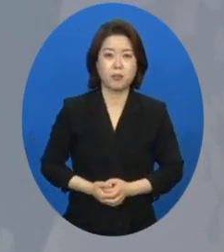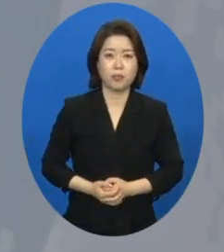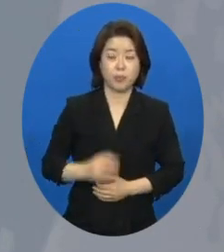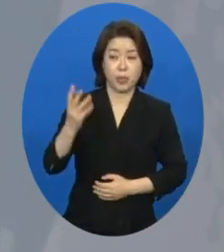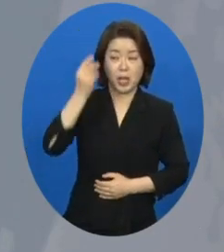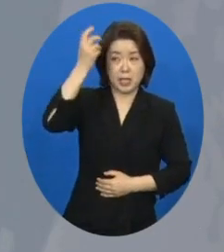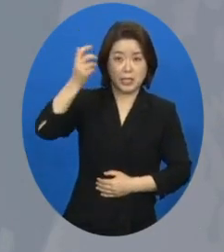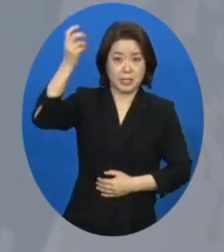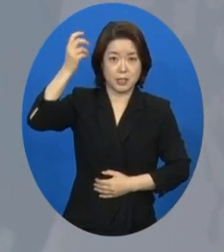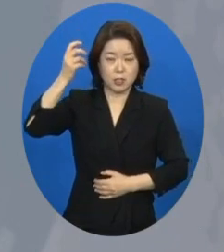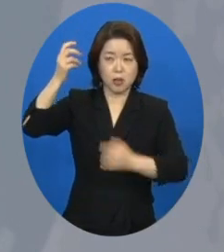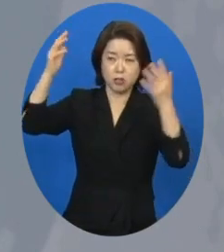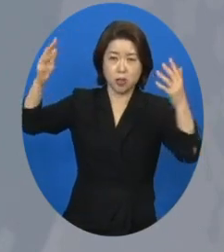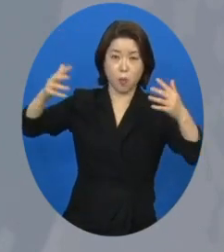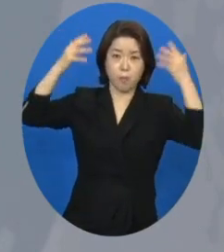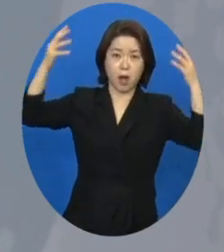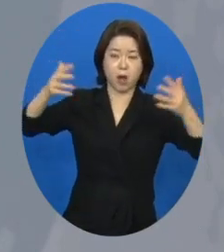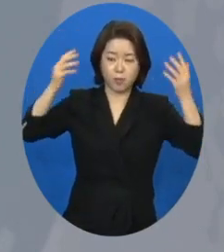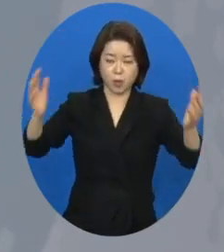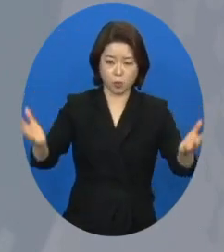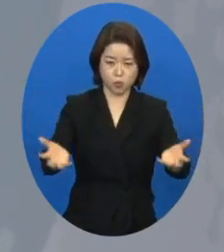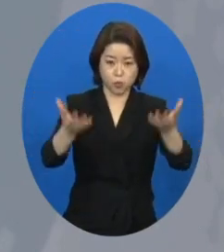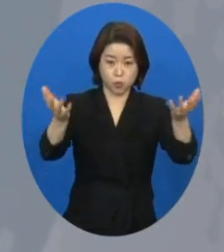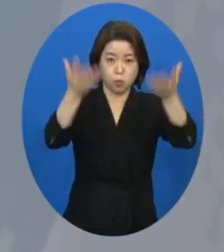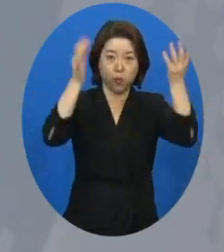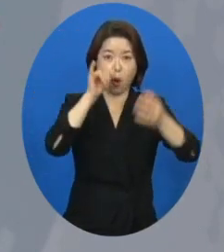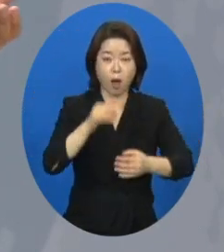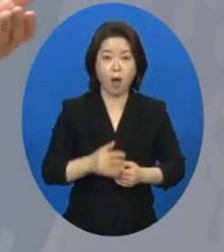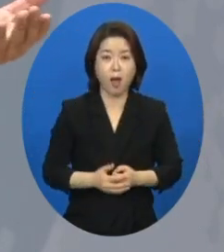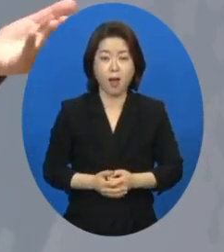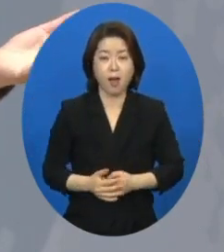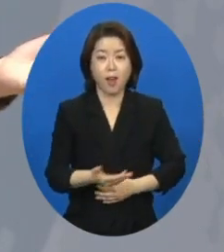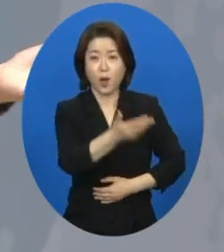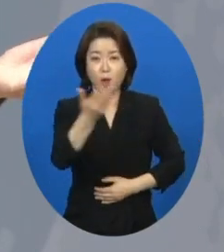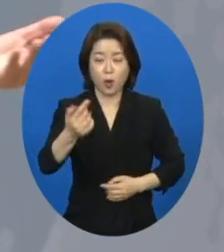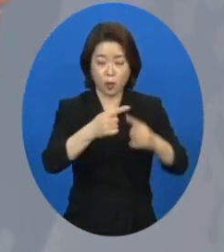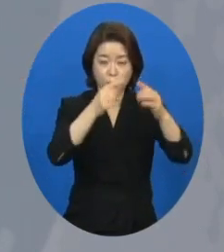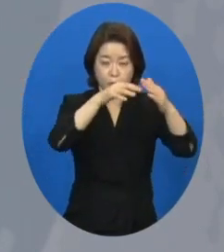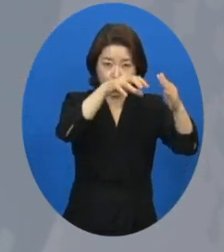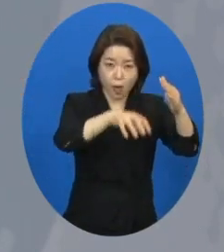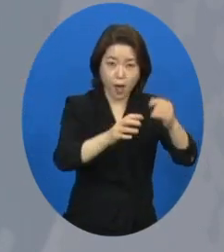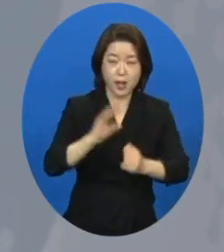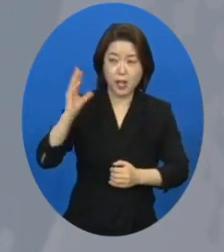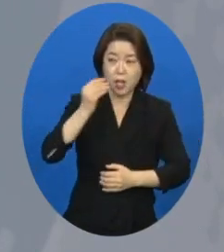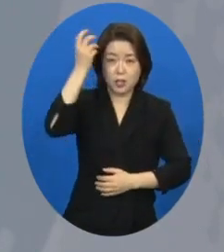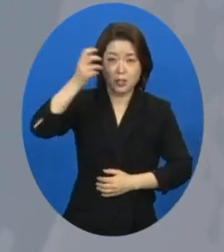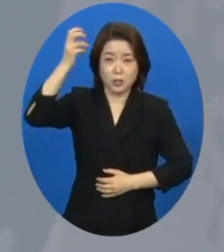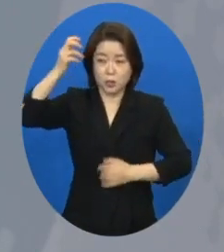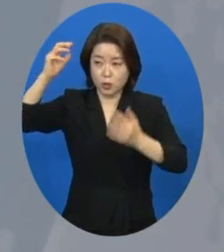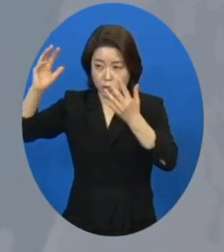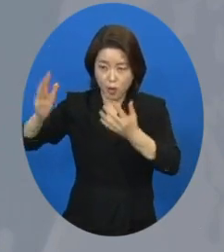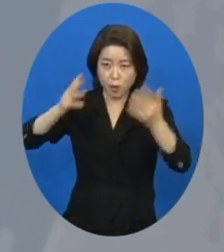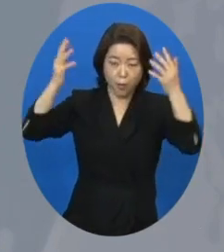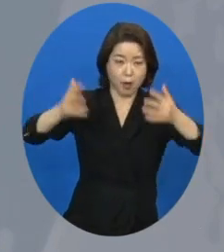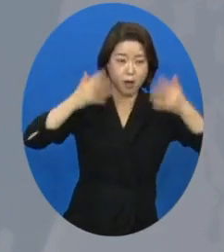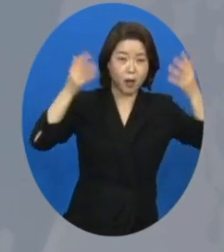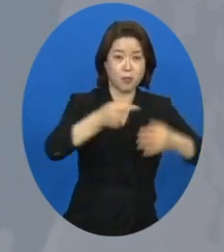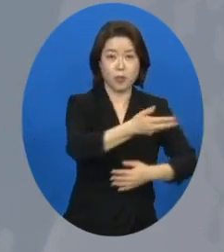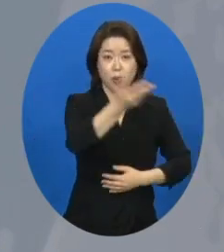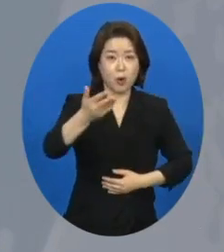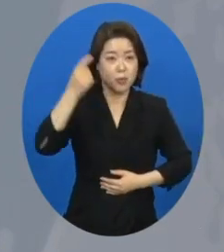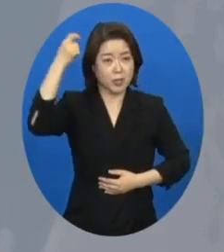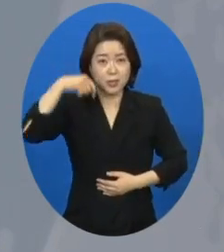성령의 바람이 불고 있잖아요. 지금 여러분 교회 안에 성령의 바람이 부는 것을 여러분은